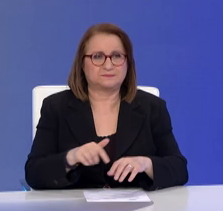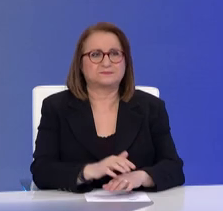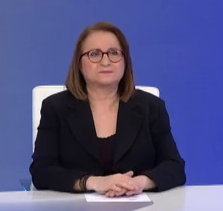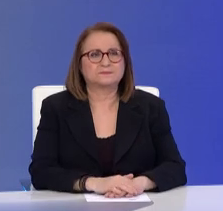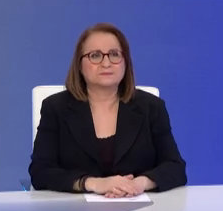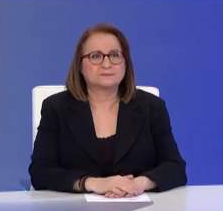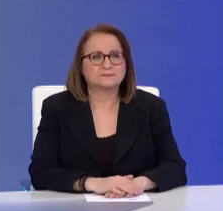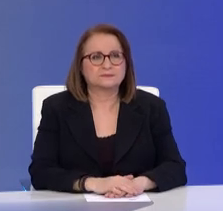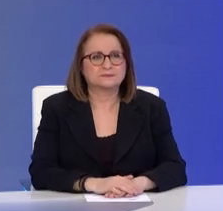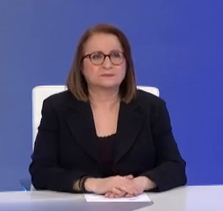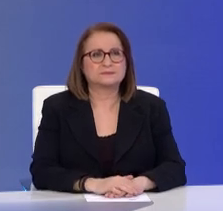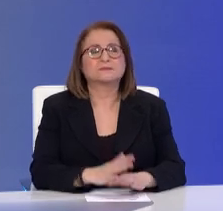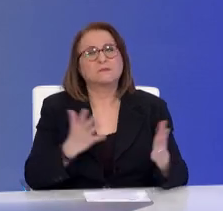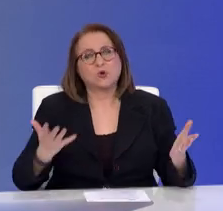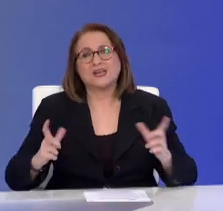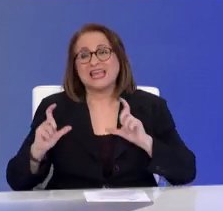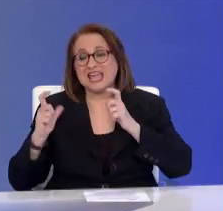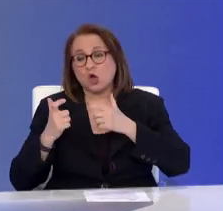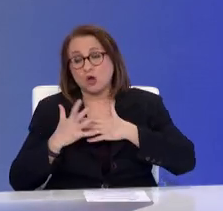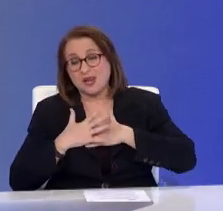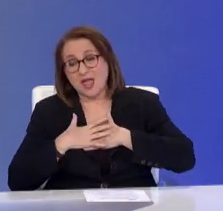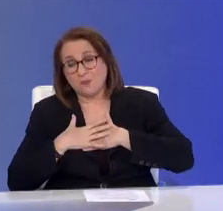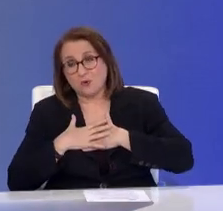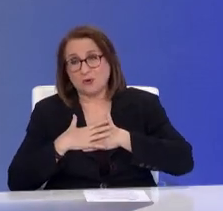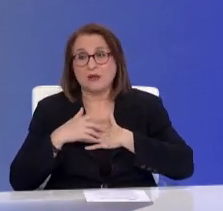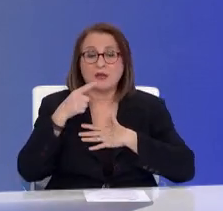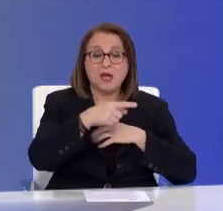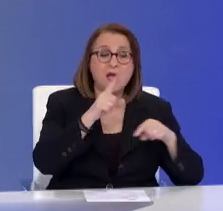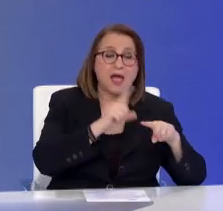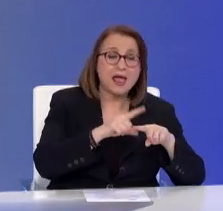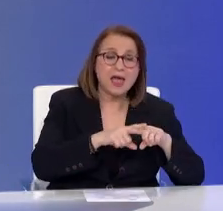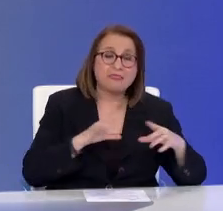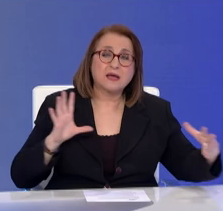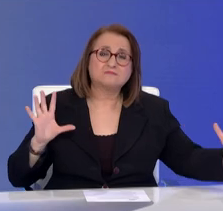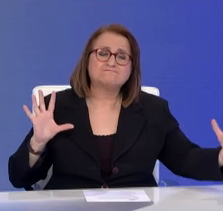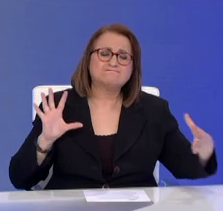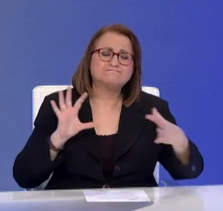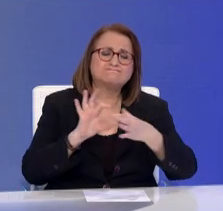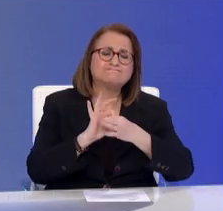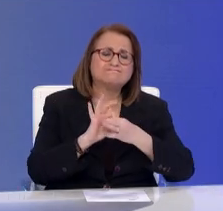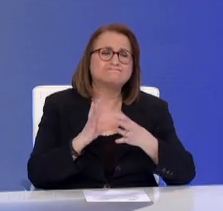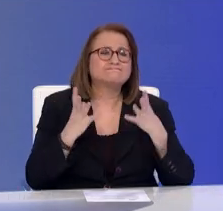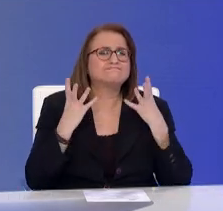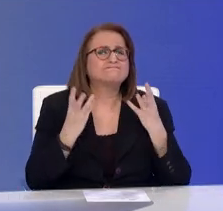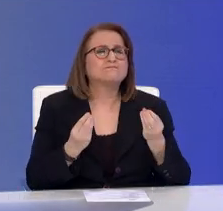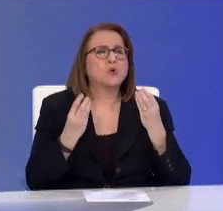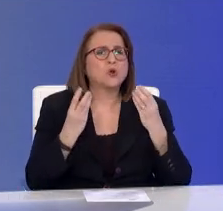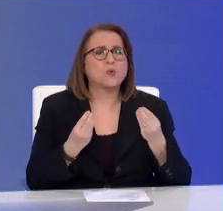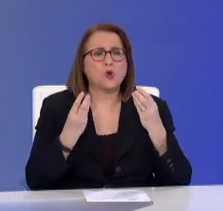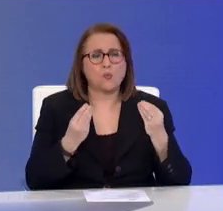σχέσεις λοιπόν της οικογένειάς μου με την Ελλάδα βρίσκονται σε